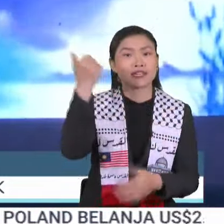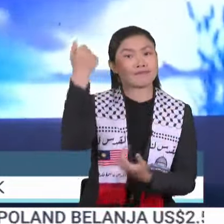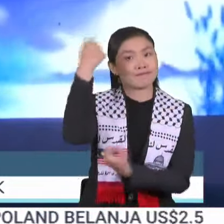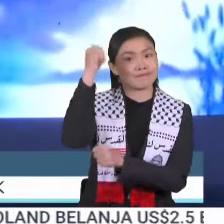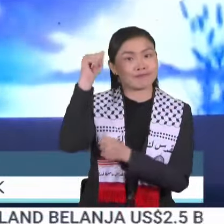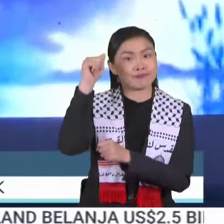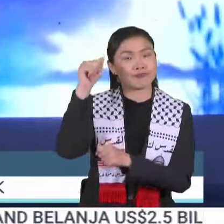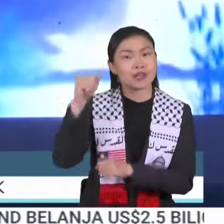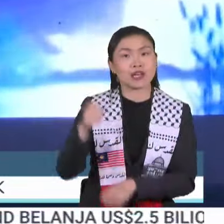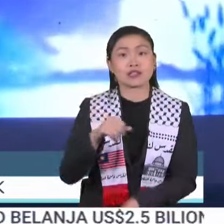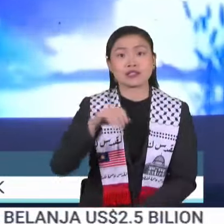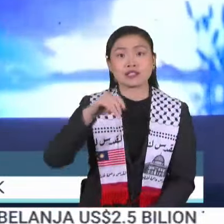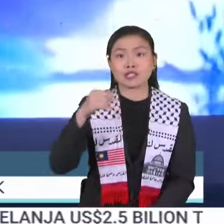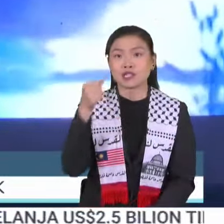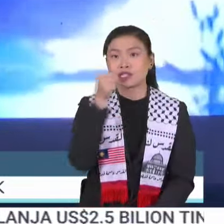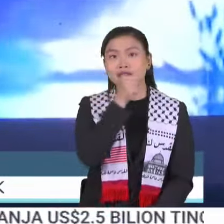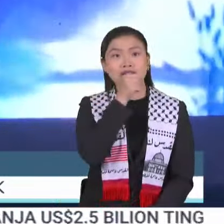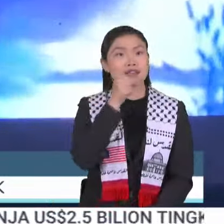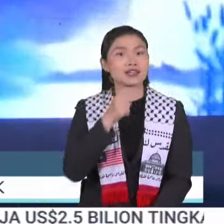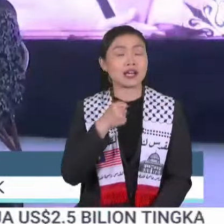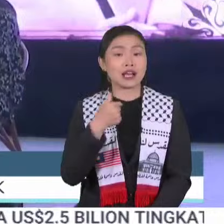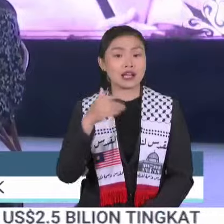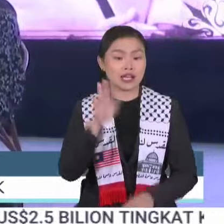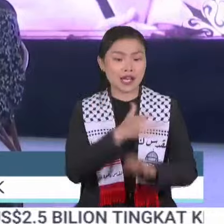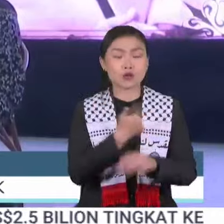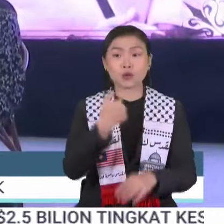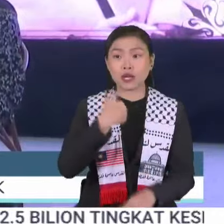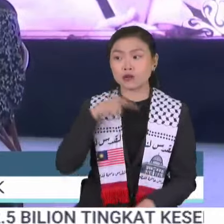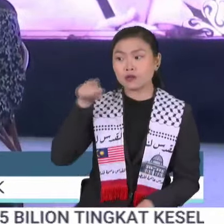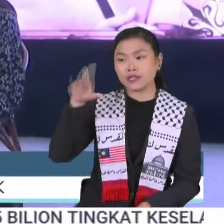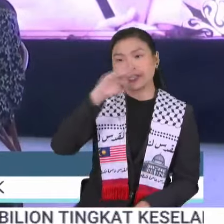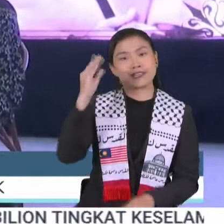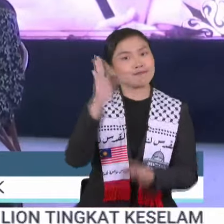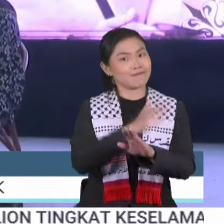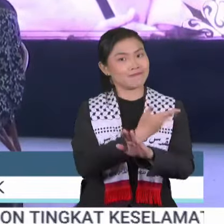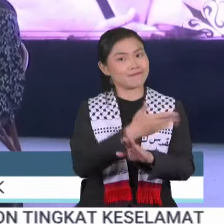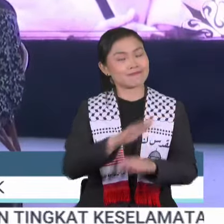Fakhrul membawa lagu Aku, Dia dan Lagu.